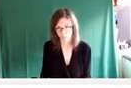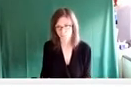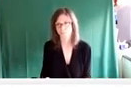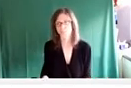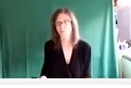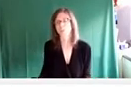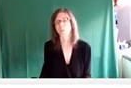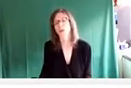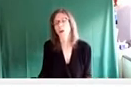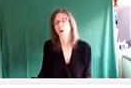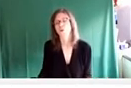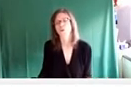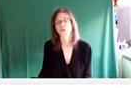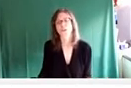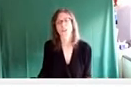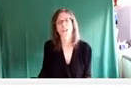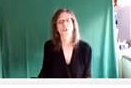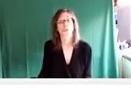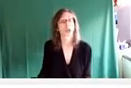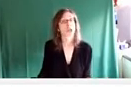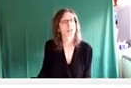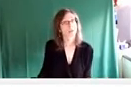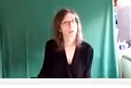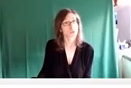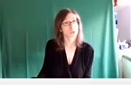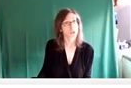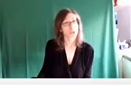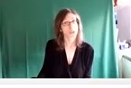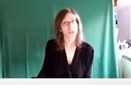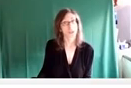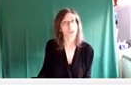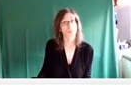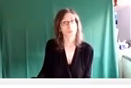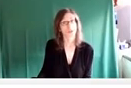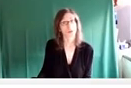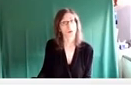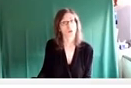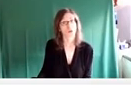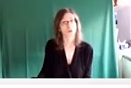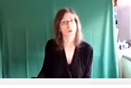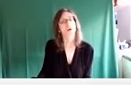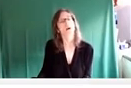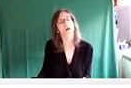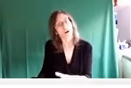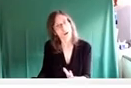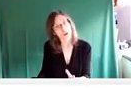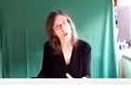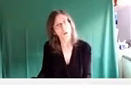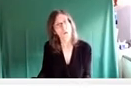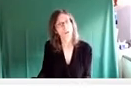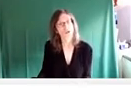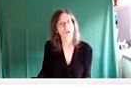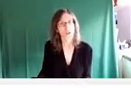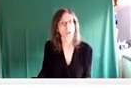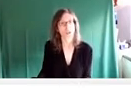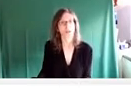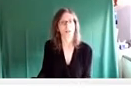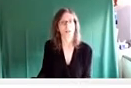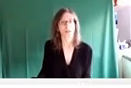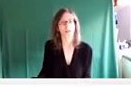résultat. Utiliser des chemins relatifs aussi dans ces scripts et non absolus. Encore là, pour les